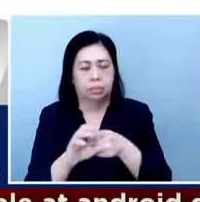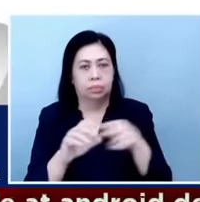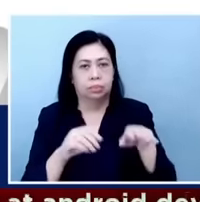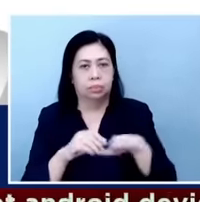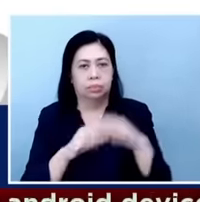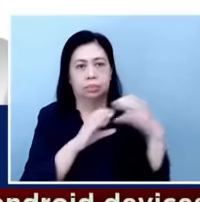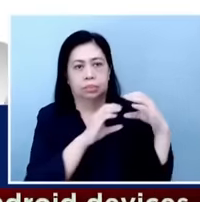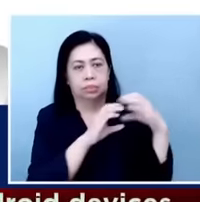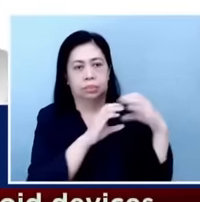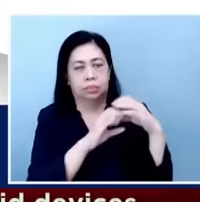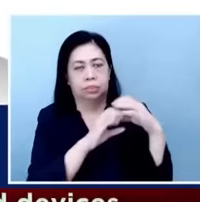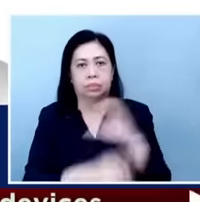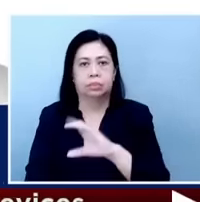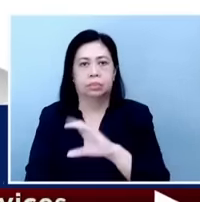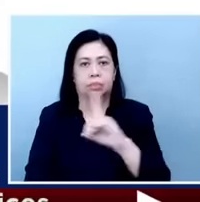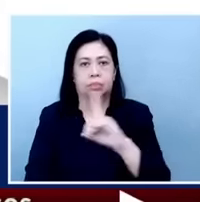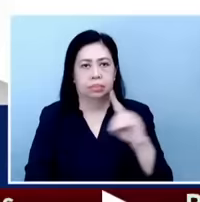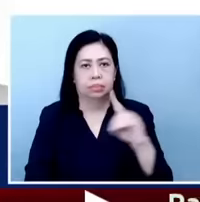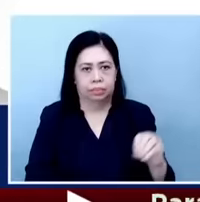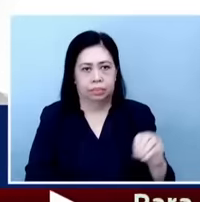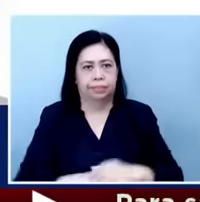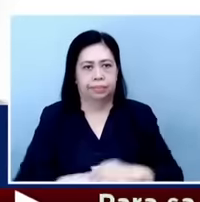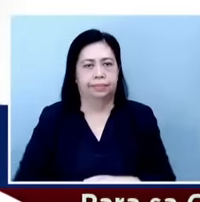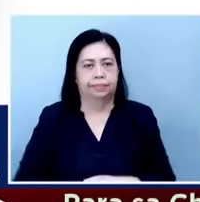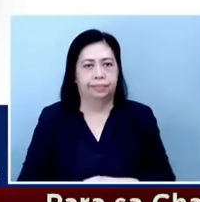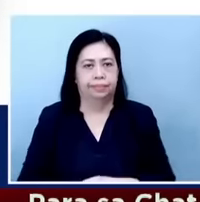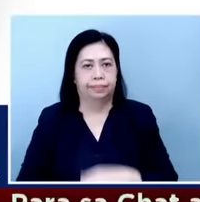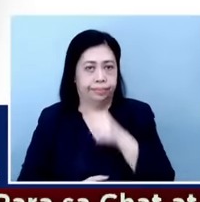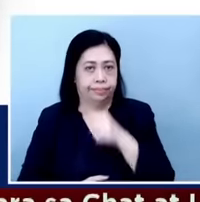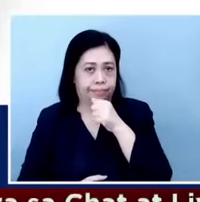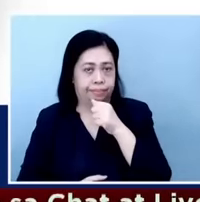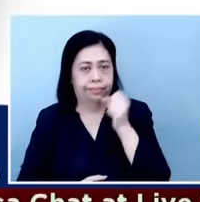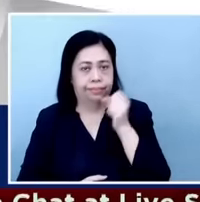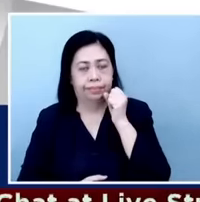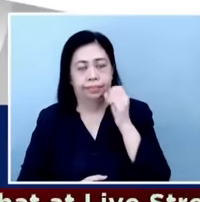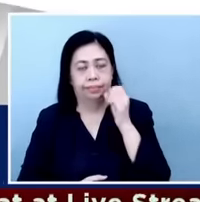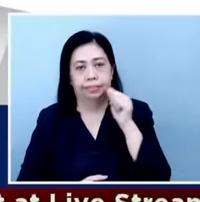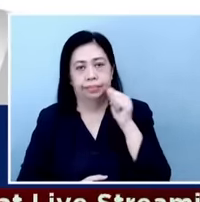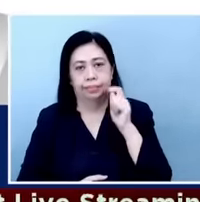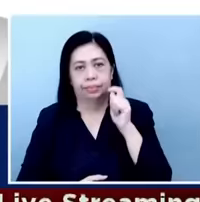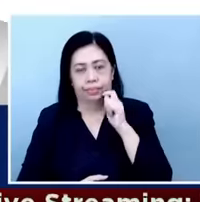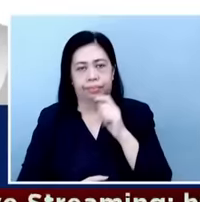sa Cagayan de Oro. Sherry Ann Torres, ABS-CBN News.